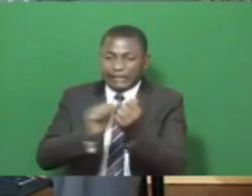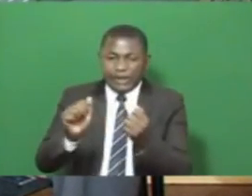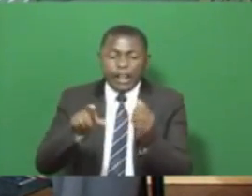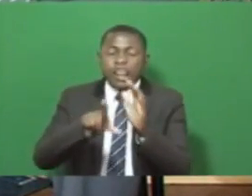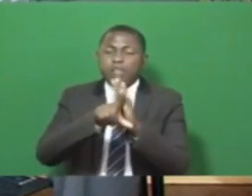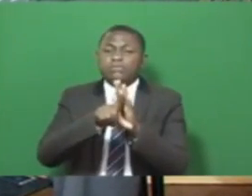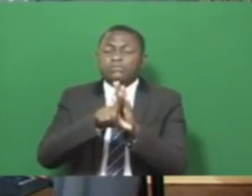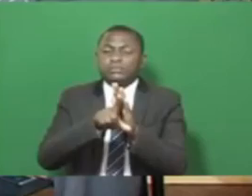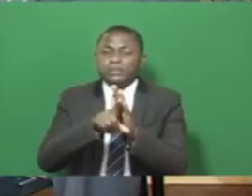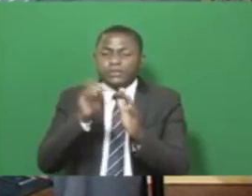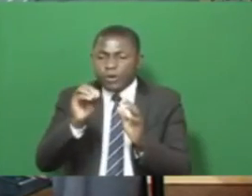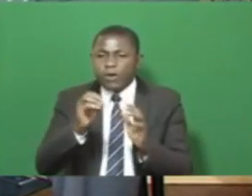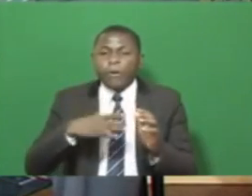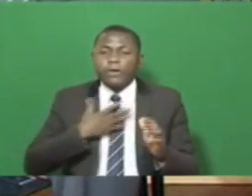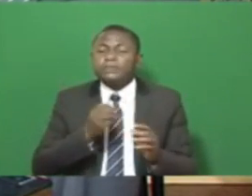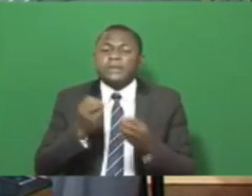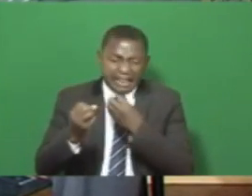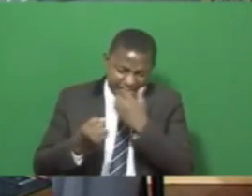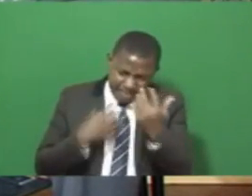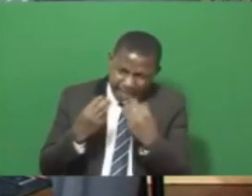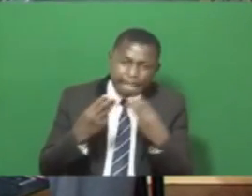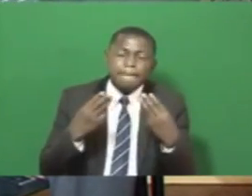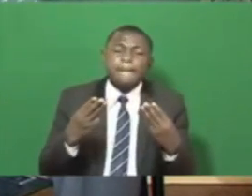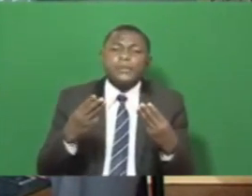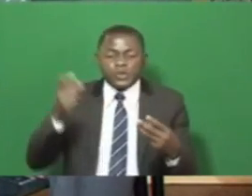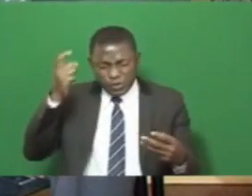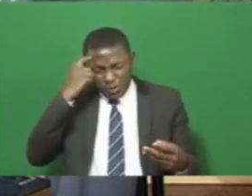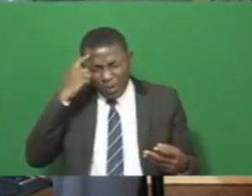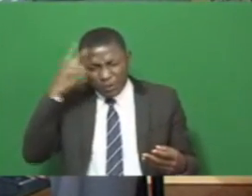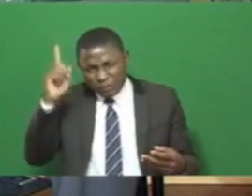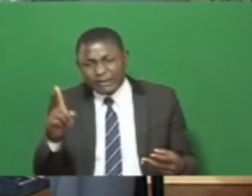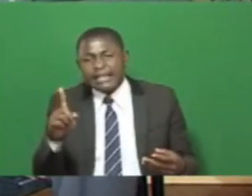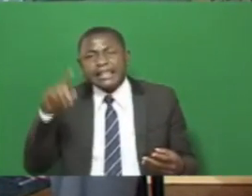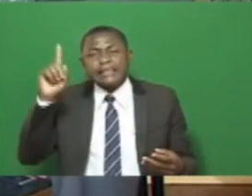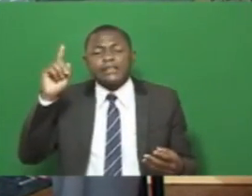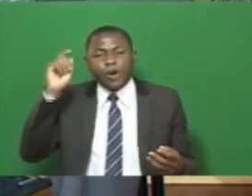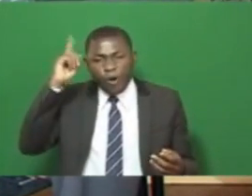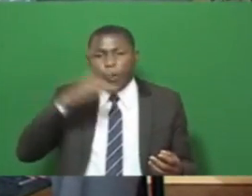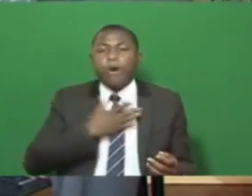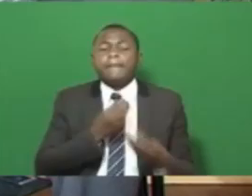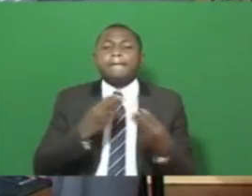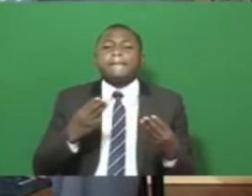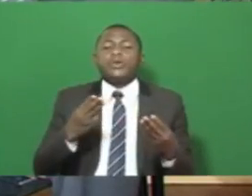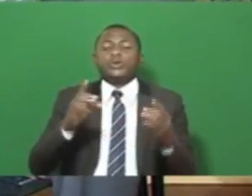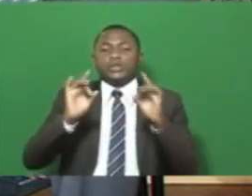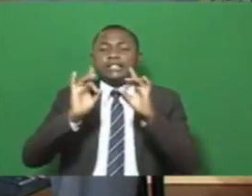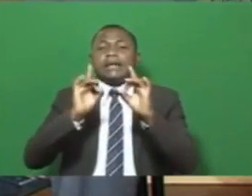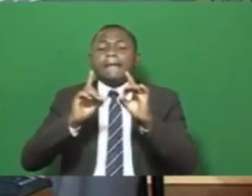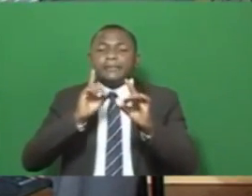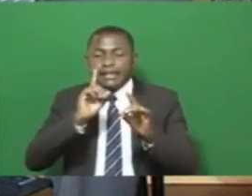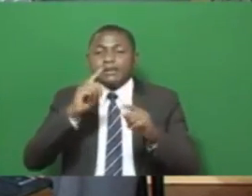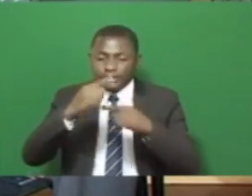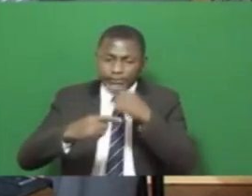kuti kutotaura chokwadi even nhasi tiri mustudio. Yes. Mwari ari kuda kuti mutemo wake uchengetwe. Yeah. Ende